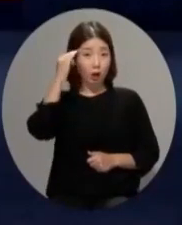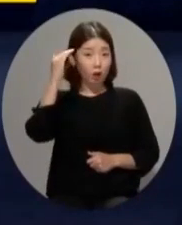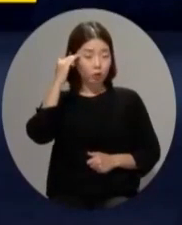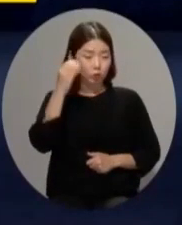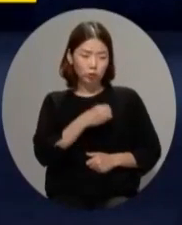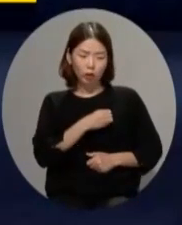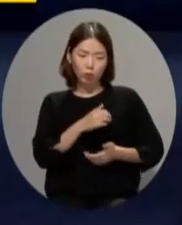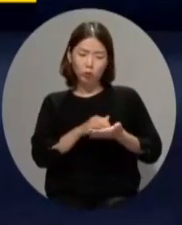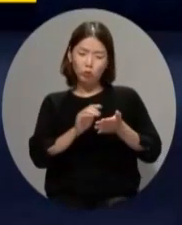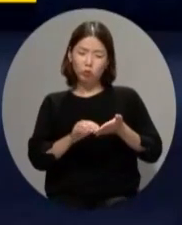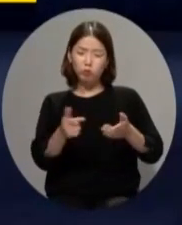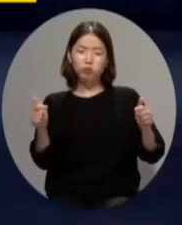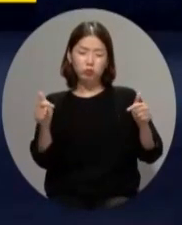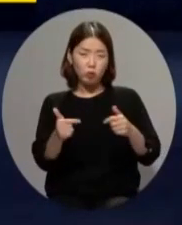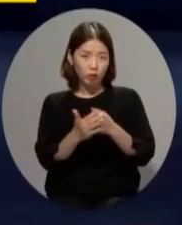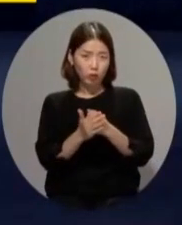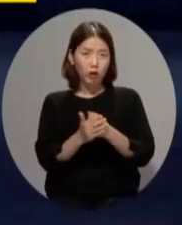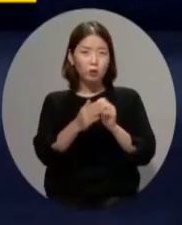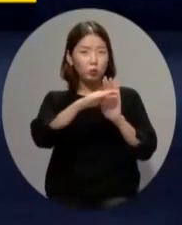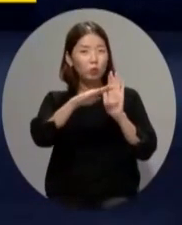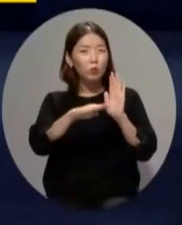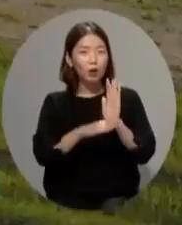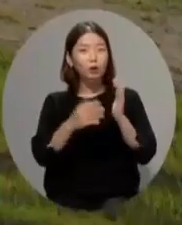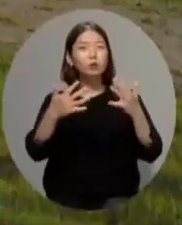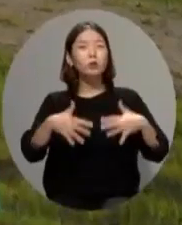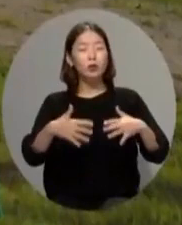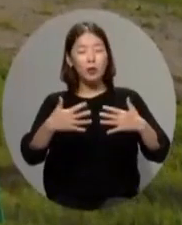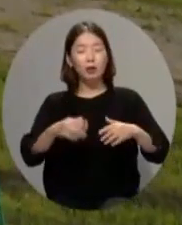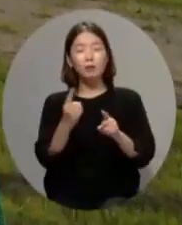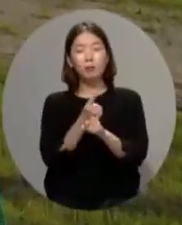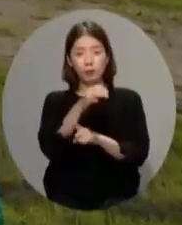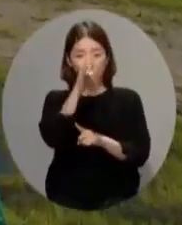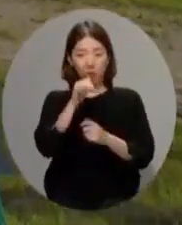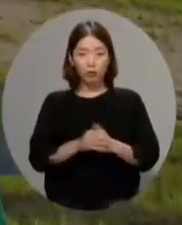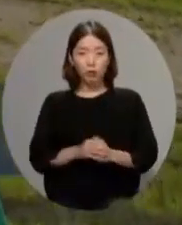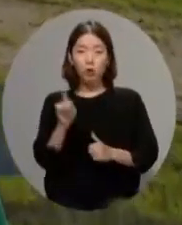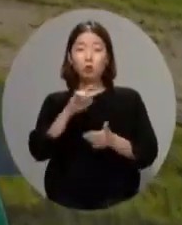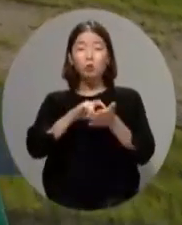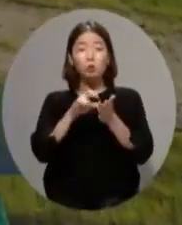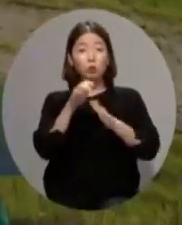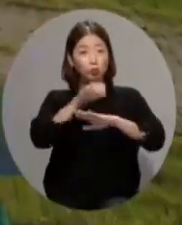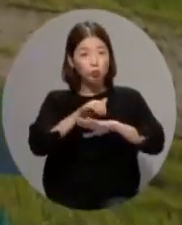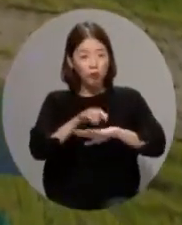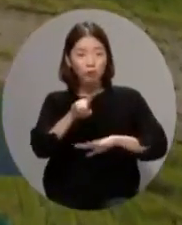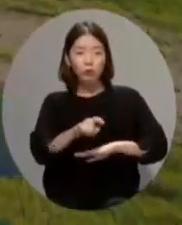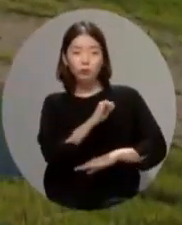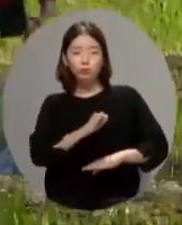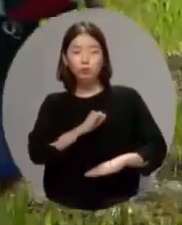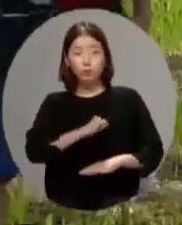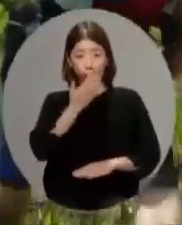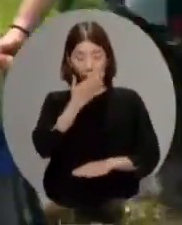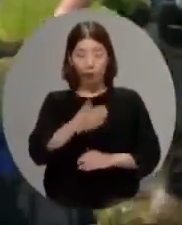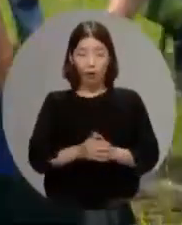대원 참여가 저조해 대회 전에 완화한 규정이었습니다. 잼버리는 훈련이 어느 정도 되어야지만 좀 이것을 버틸 수